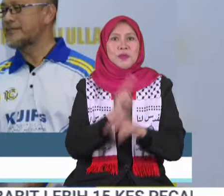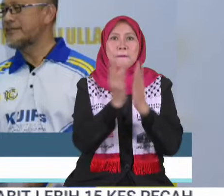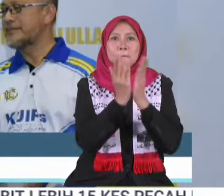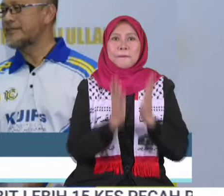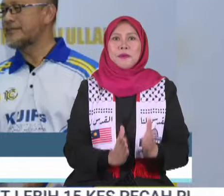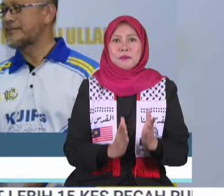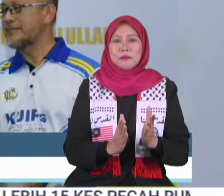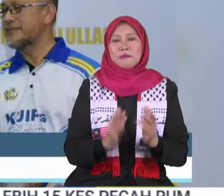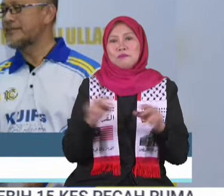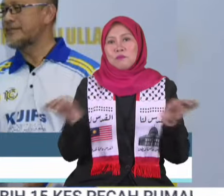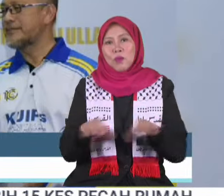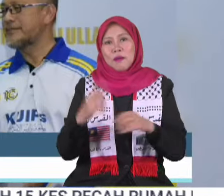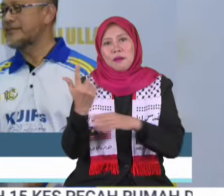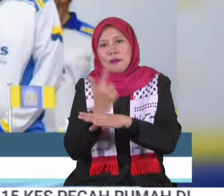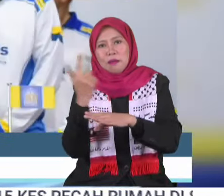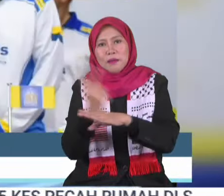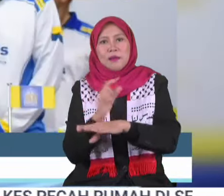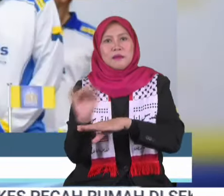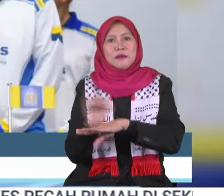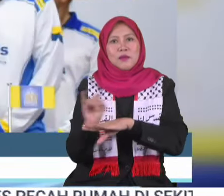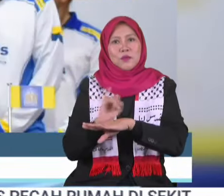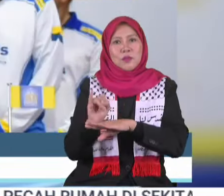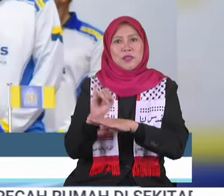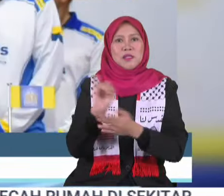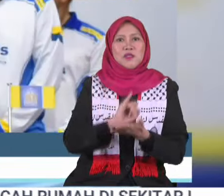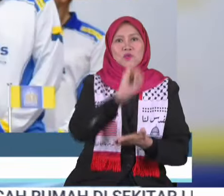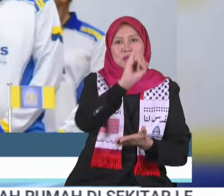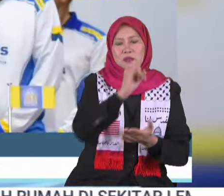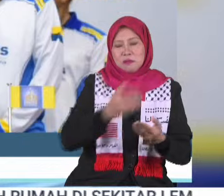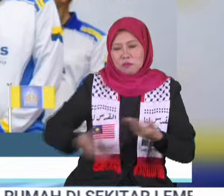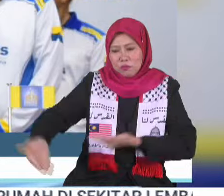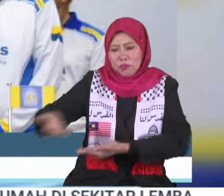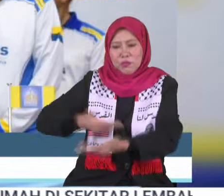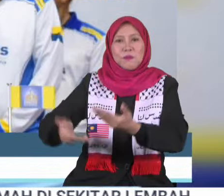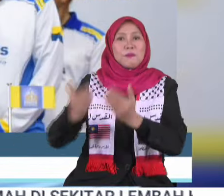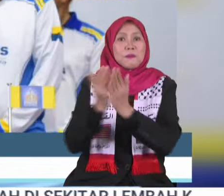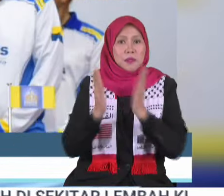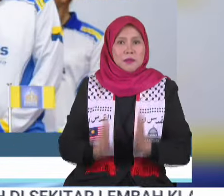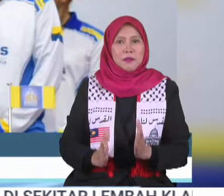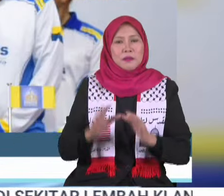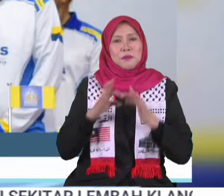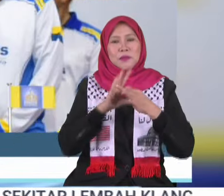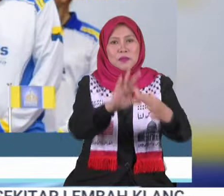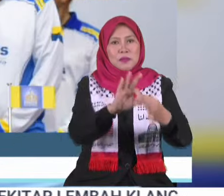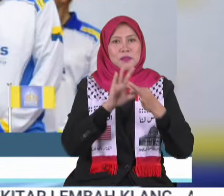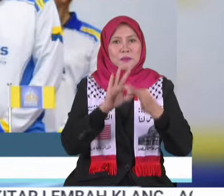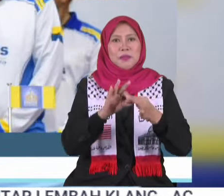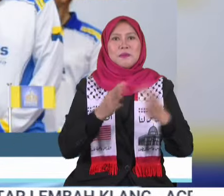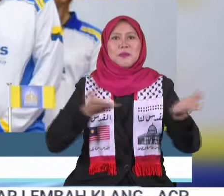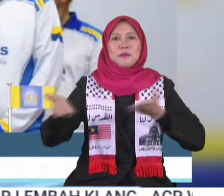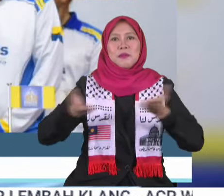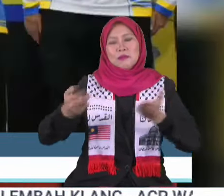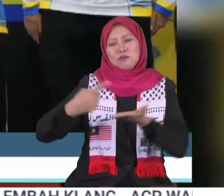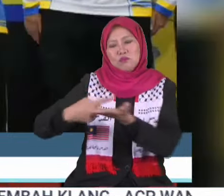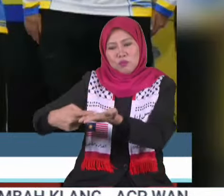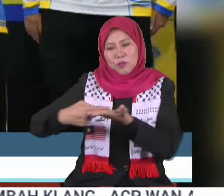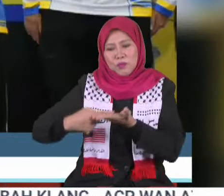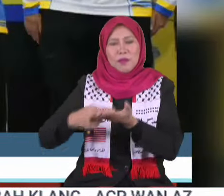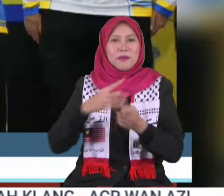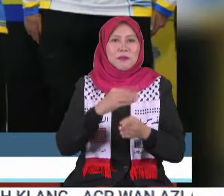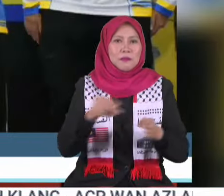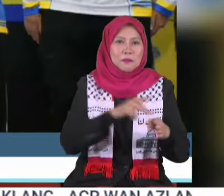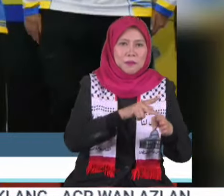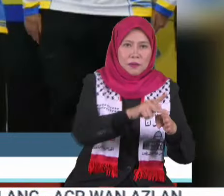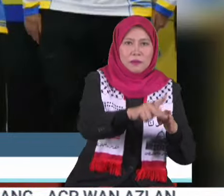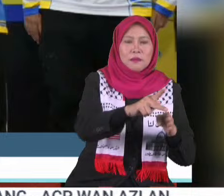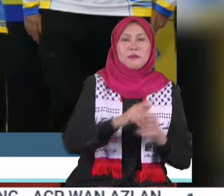pelajar bagi melaksanakan latihan industri di institusi masing-masing selain bekerjasama dalam perkhidmatan rundingan dan pakar.